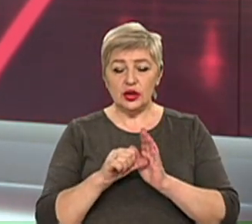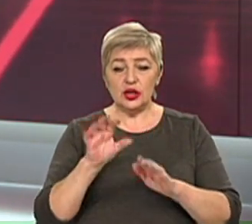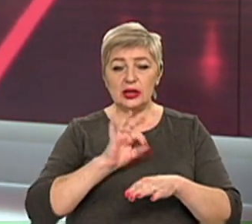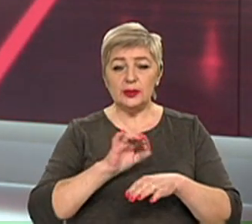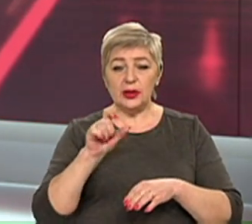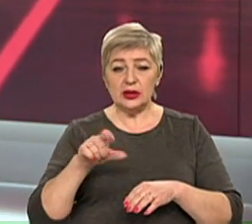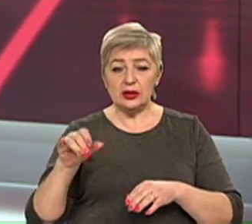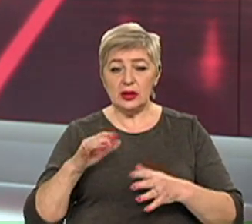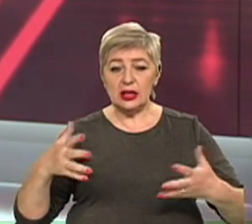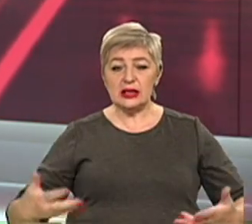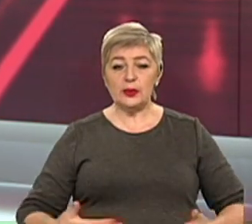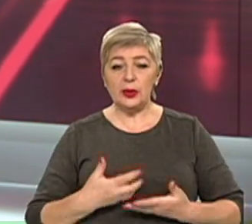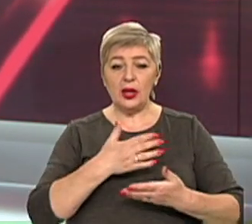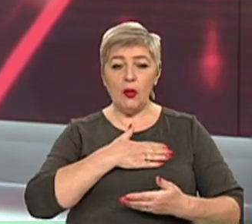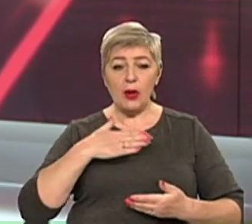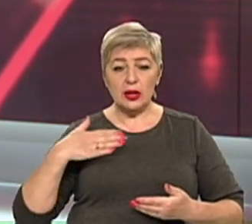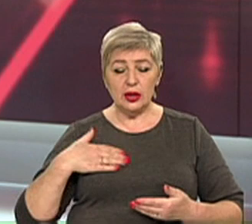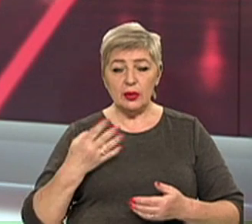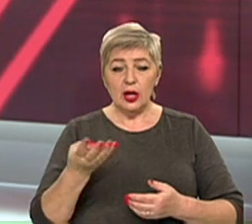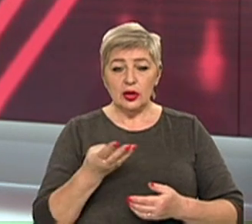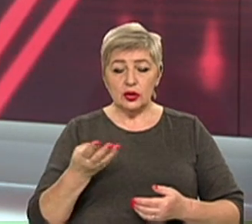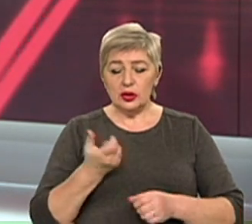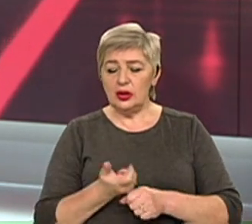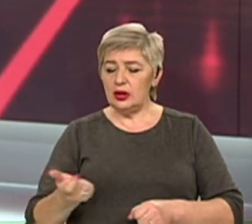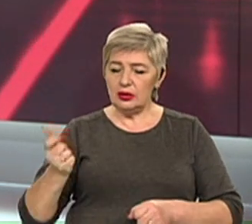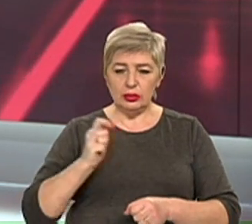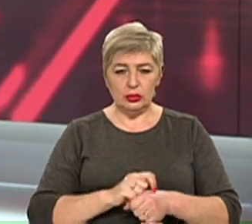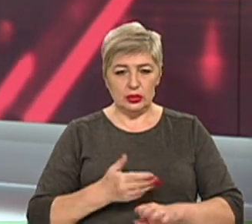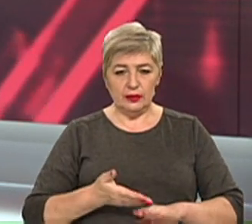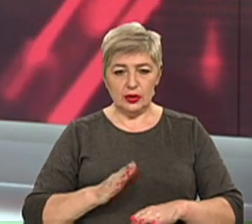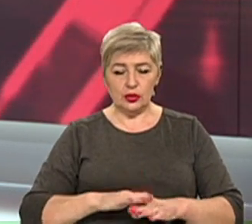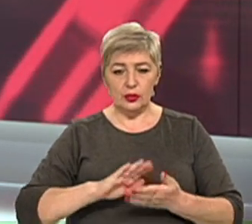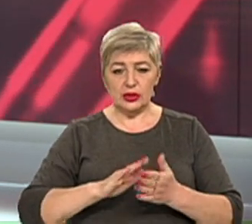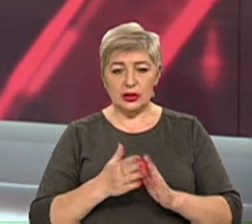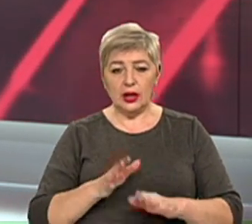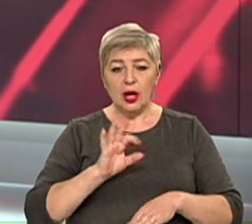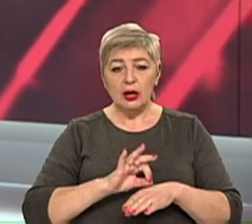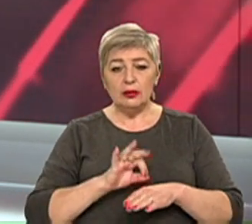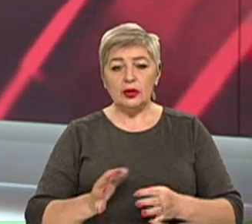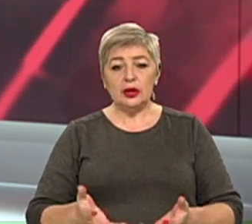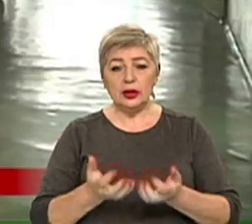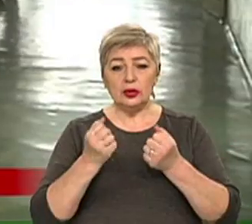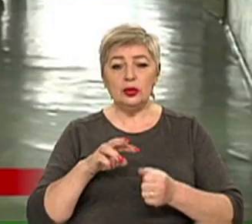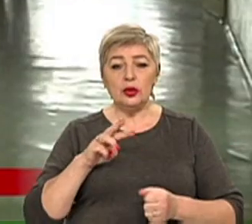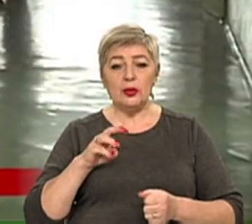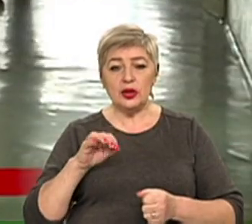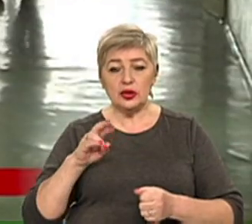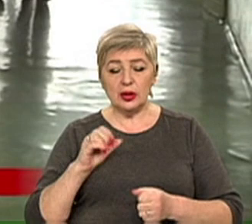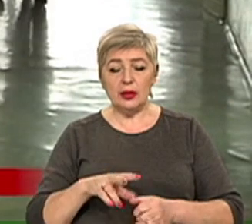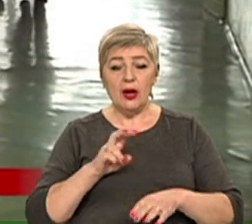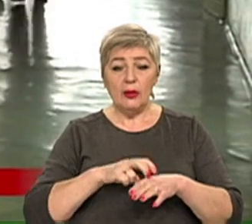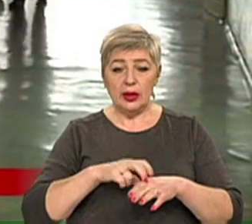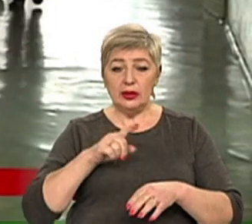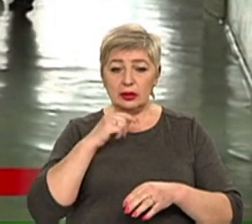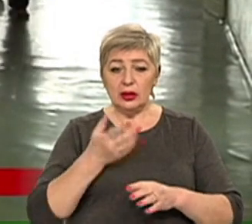26 пацієнтів із пневмонією. 4 з них у вкрай важкому стані. Хворих рятують у Мечникова. Медики кажуть, ускладнення